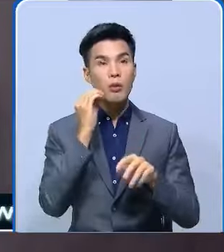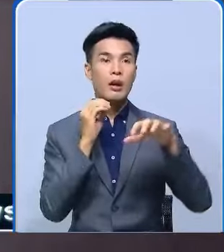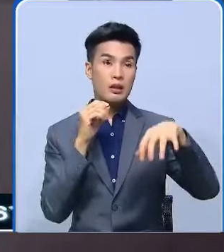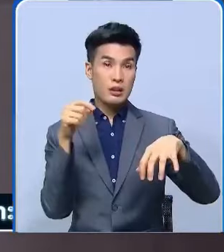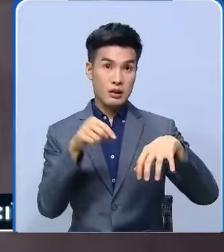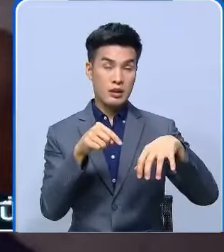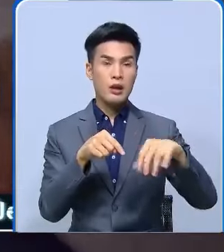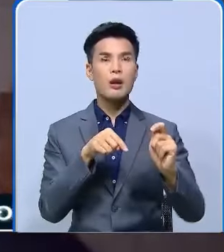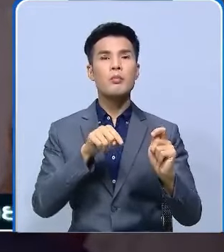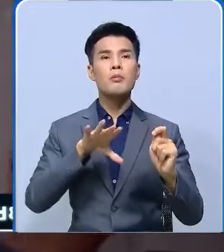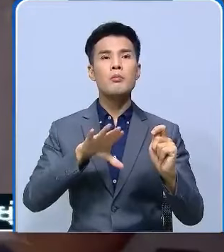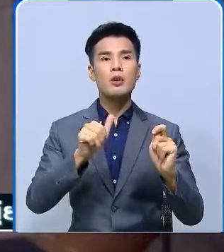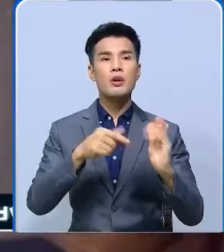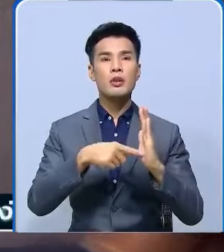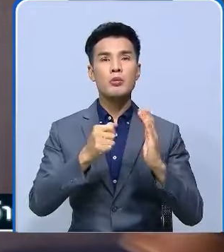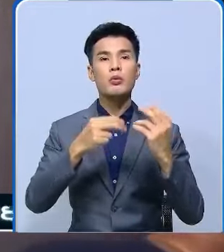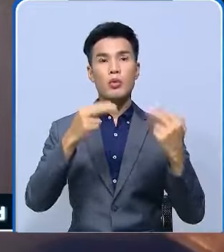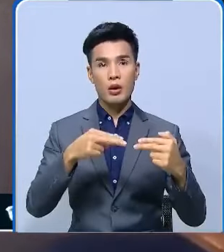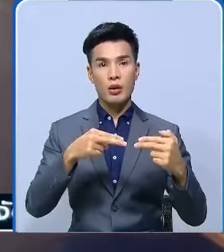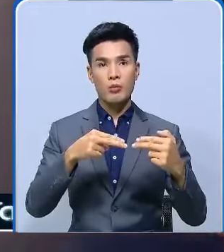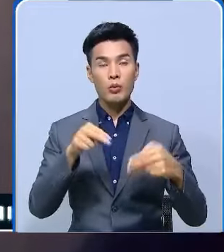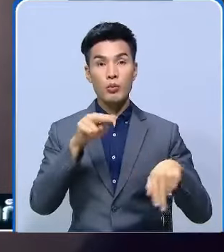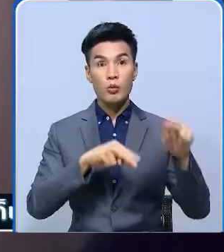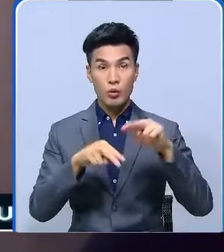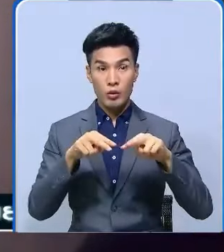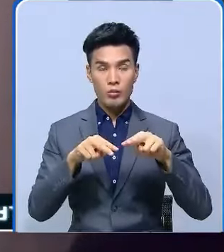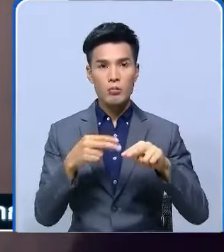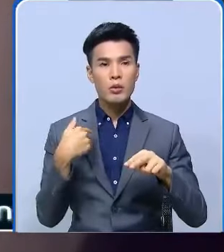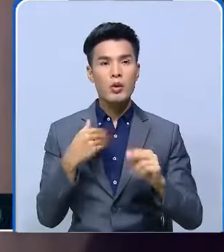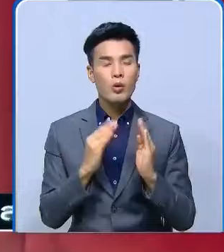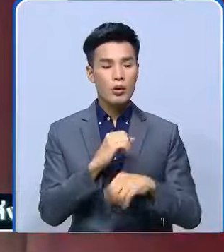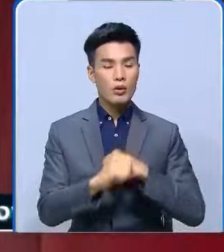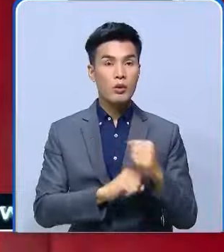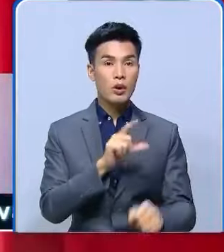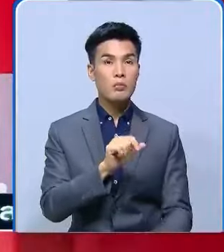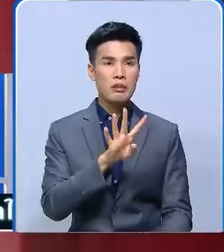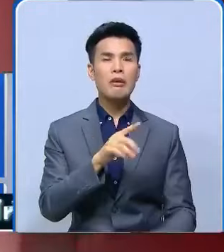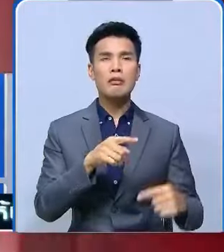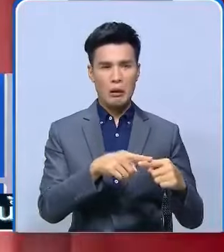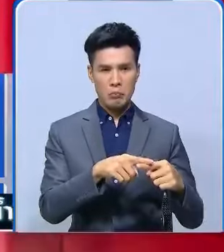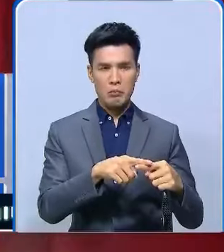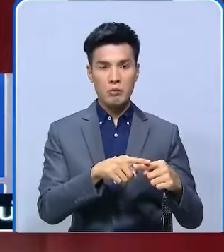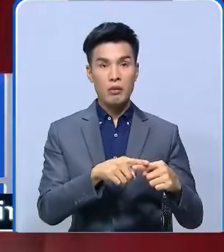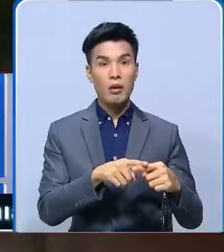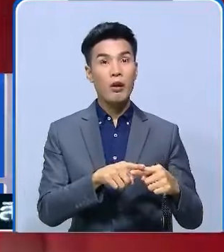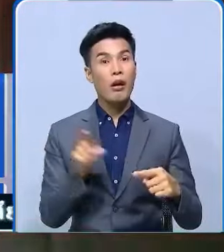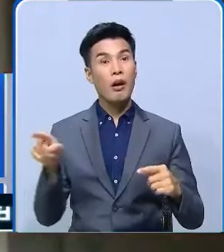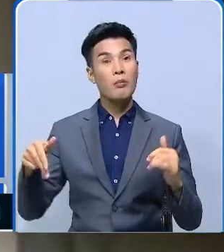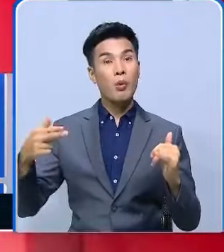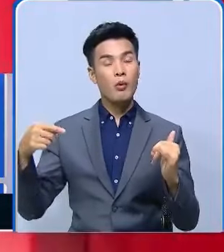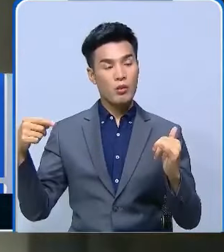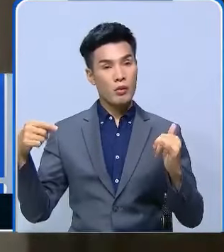ยู่ที่อำเภอเมืองสมุทรสงครามคุณผู้ชมไปตรวจสอบเจนายแก้วทองอายุ24ปีคนนี้เป็นคนโดนยิงถูกกระสุนปืนเข้าที่ขาซ้